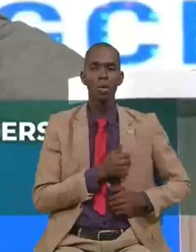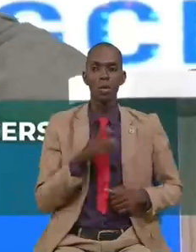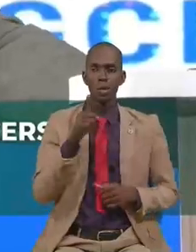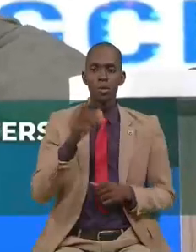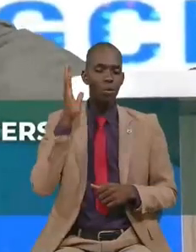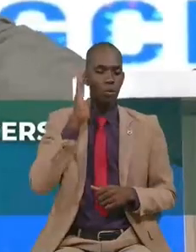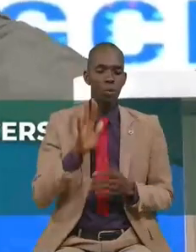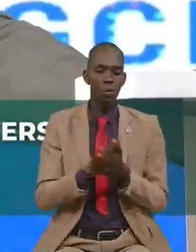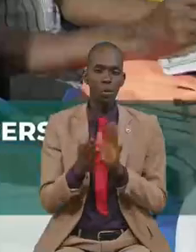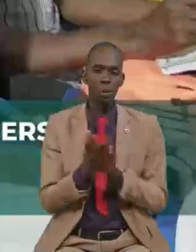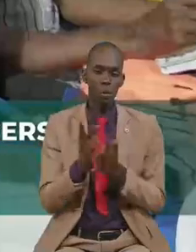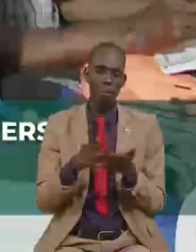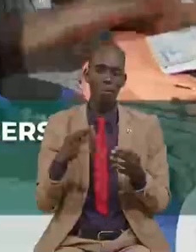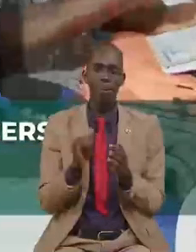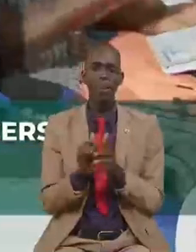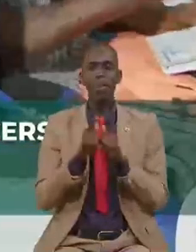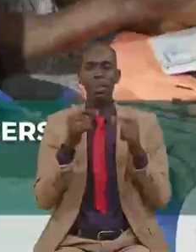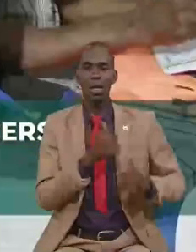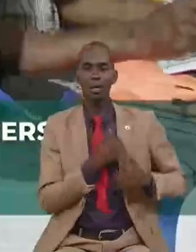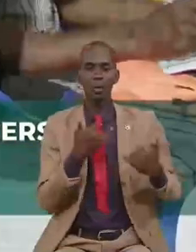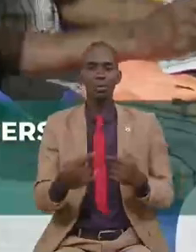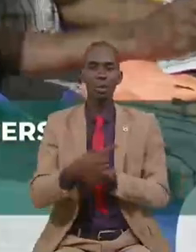Tu feras partie de cette grande armée aujourd'hui.